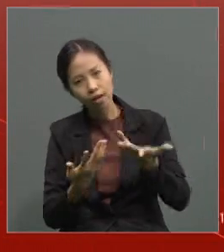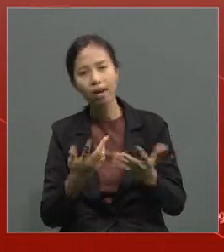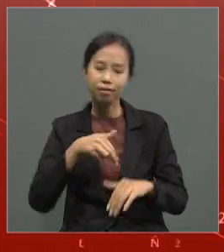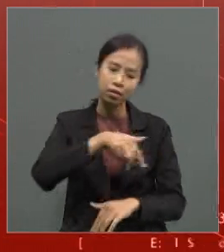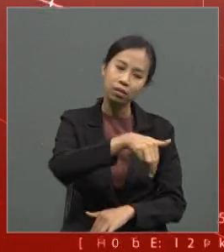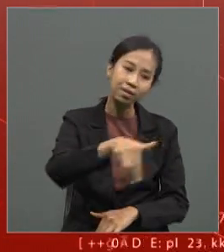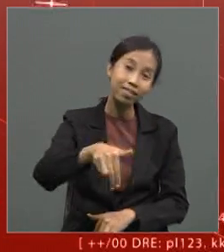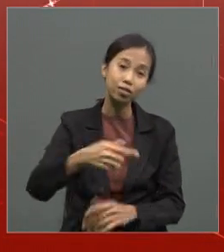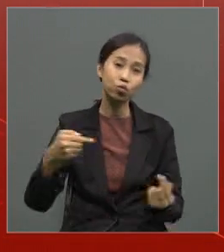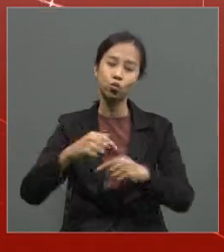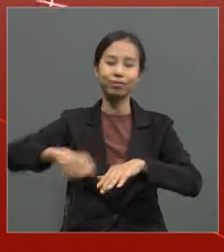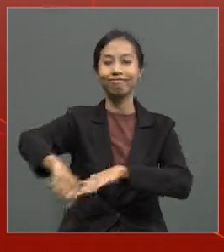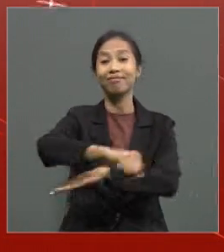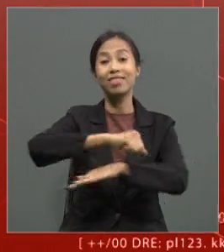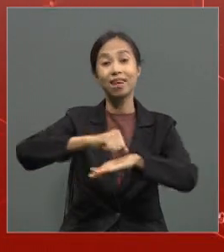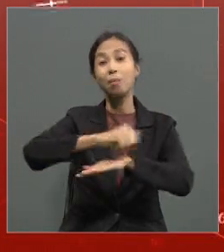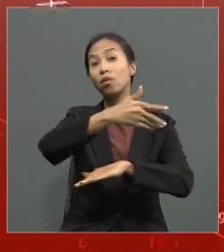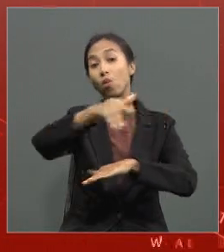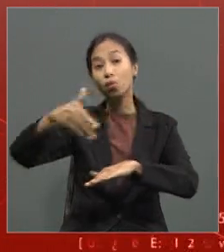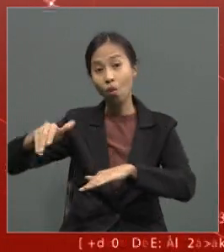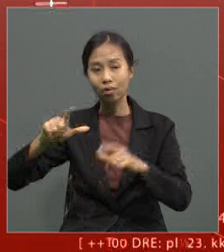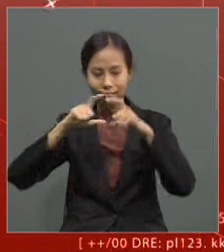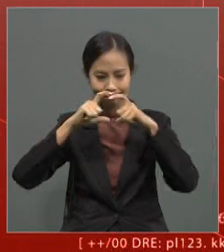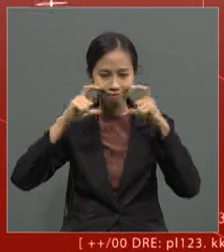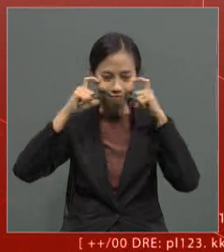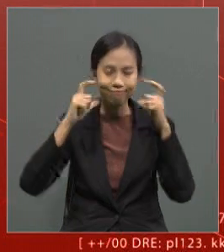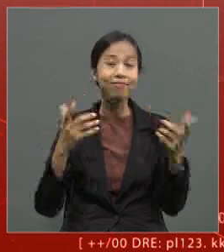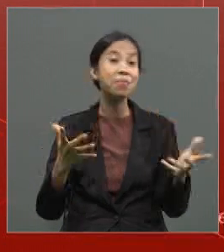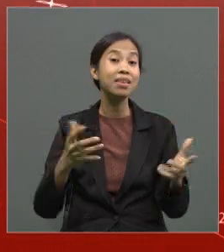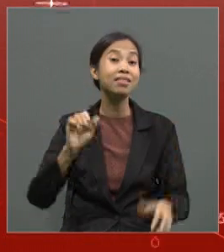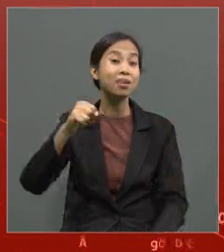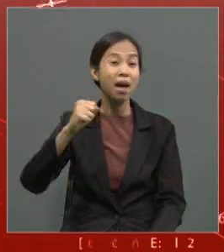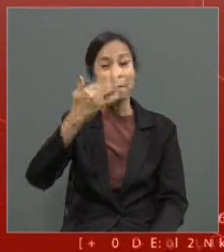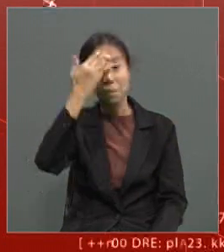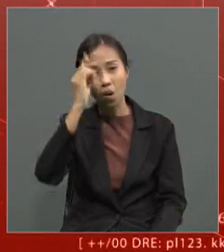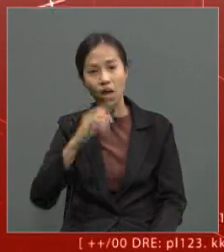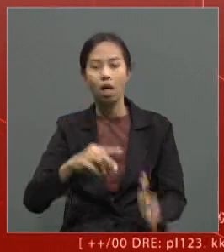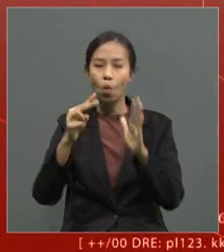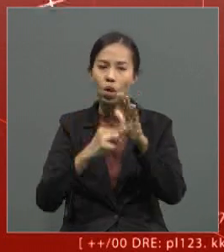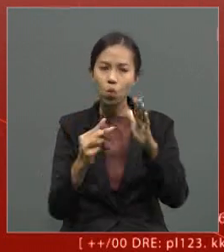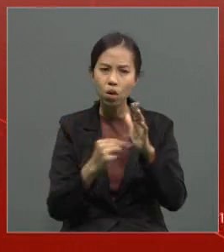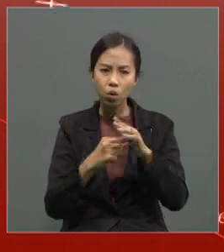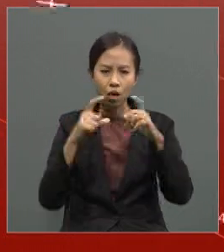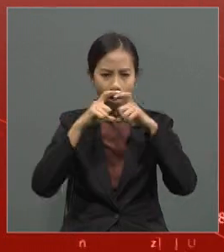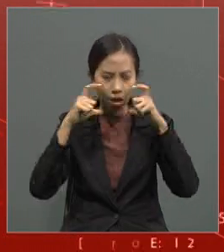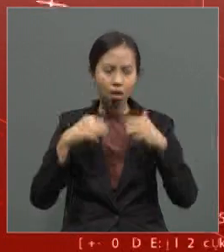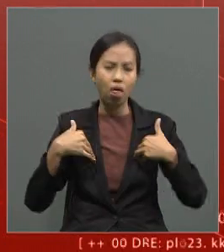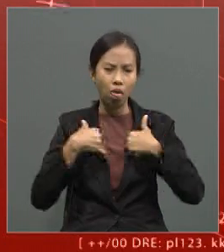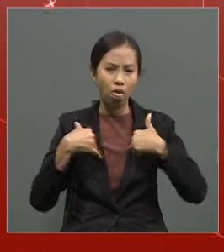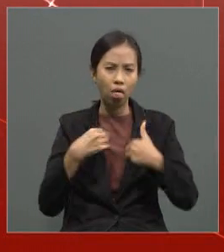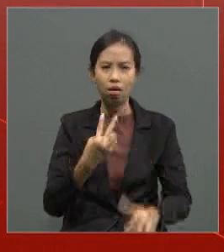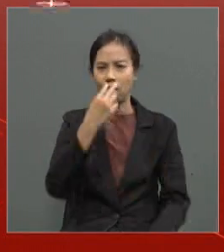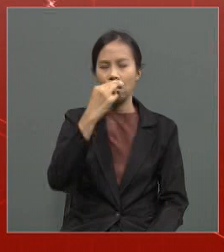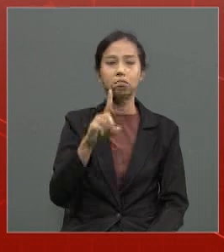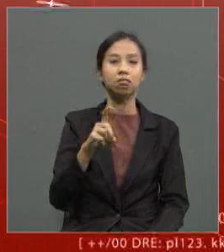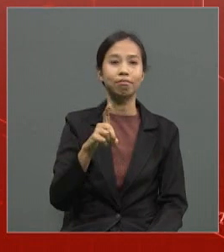เดินทามสวนสาธารณะเราก็อาจจะไม่ได้ใส่หน้ากากอนามัยอ่ะเนาะเพราะบางทีใส่ไปแล้วเี่มันเหนื่อยหายใจไม่ออกไม่แต่ว่าคือปกติถ้าอากาศมันดี